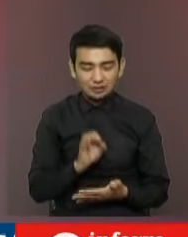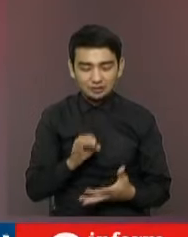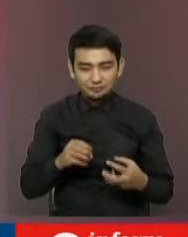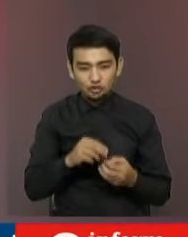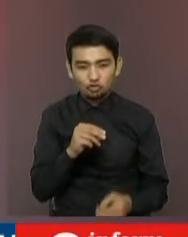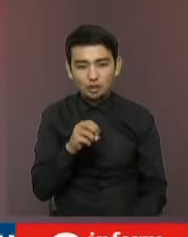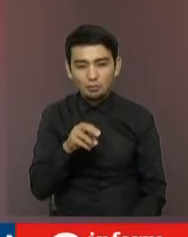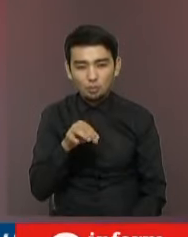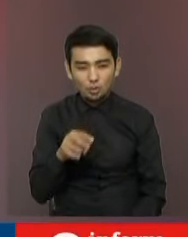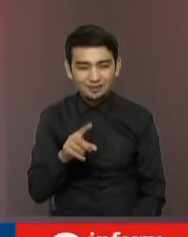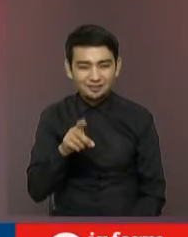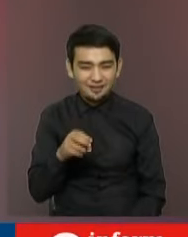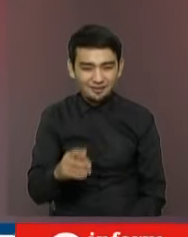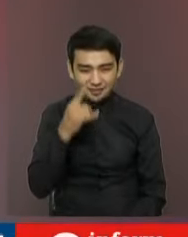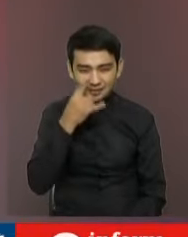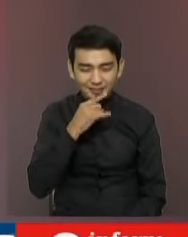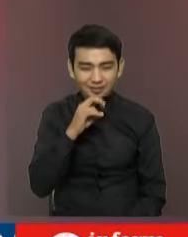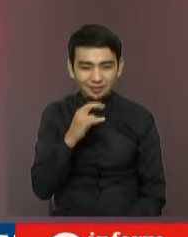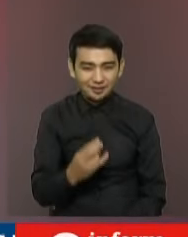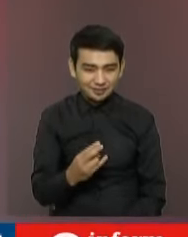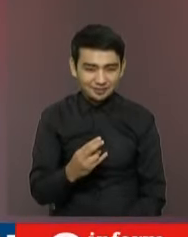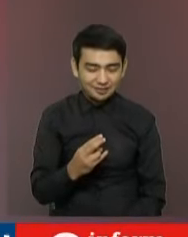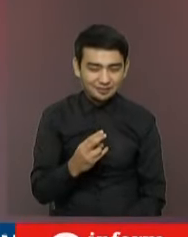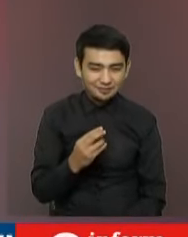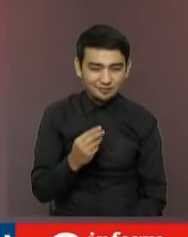Биыл чемпион сауда белгісі Қазақстанның ұлттық тұтынушылар